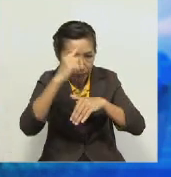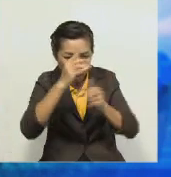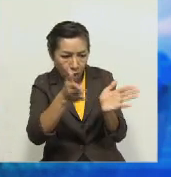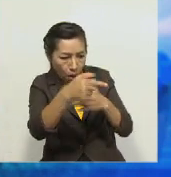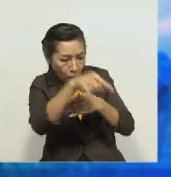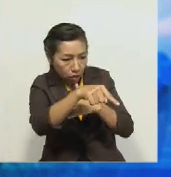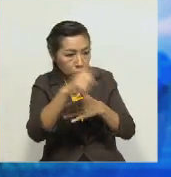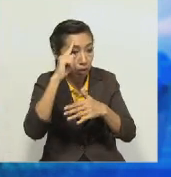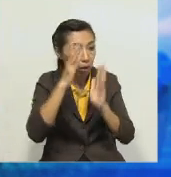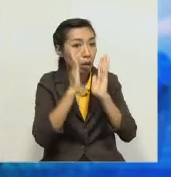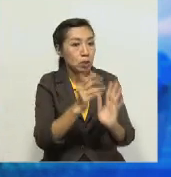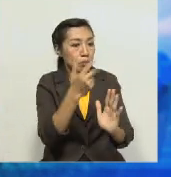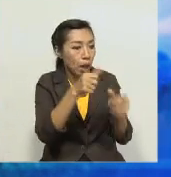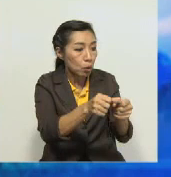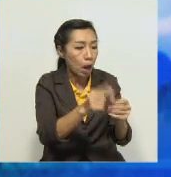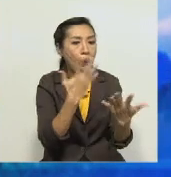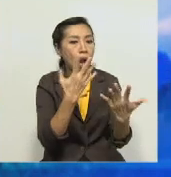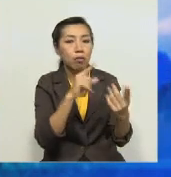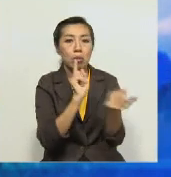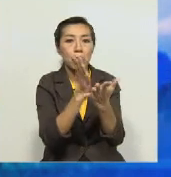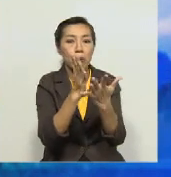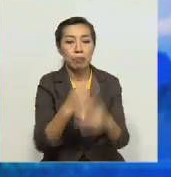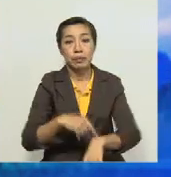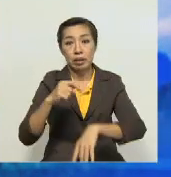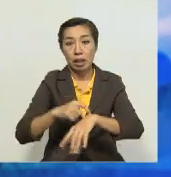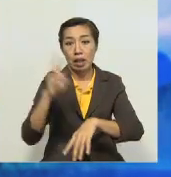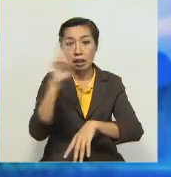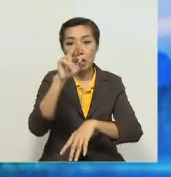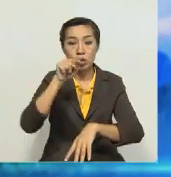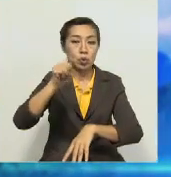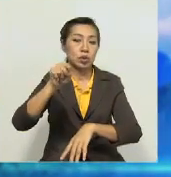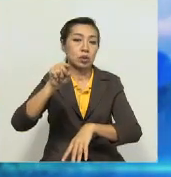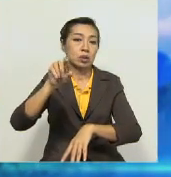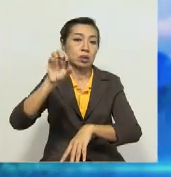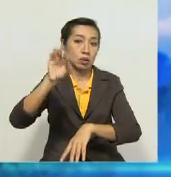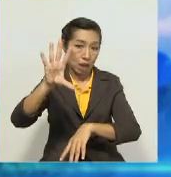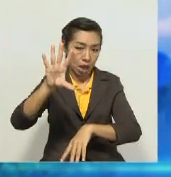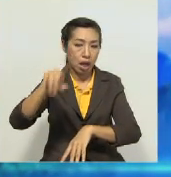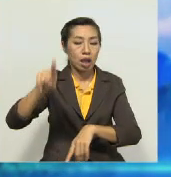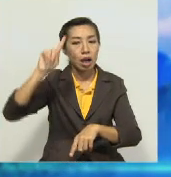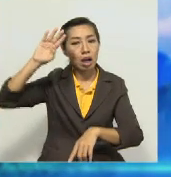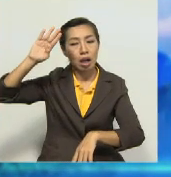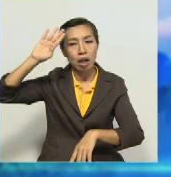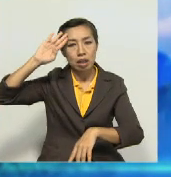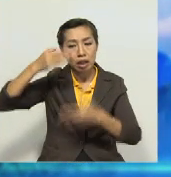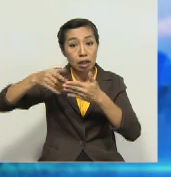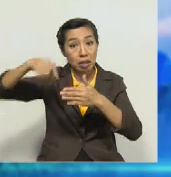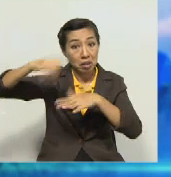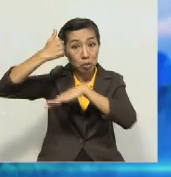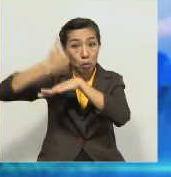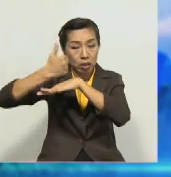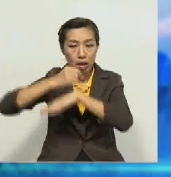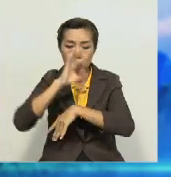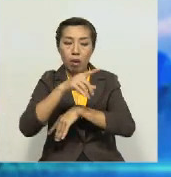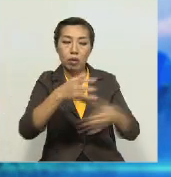ู่จุดนี้ แต่ยไม่พบเวลา 12 น.ร. 5ร. ผู้ปญชาการหนวยปัญชาการสงครามพิเศษทางเรือยืนยัน